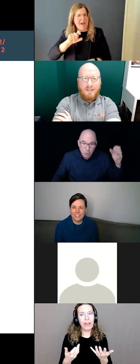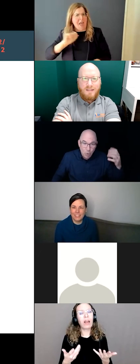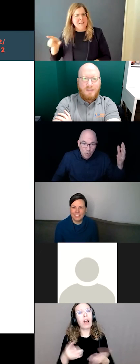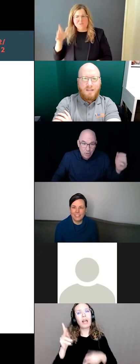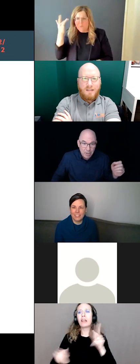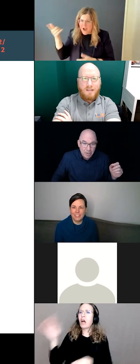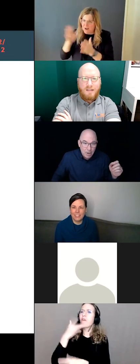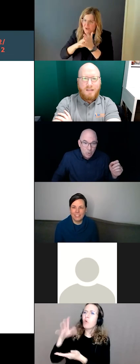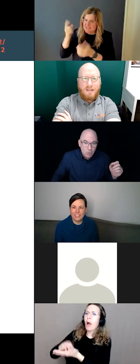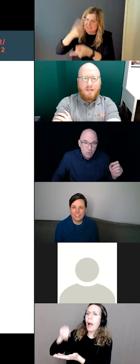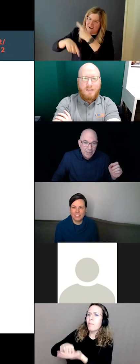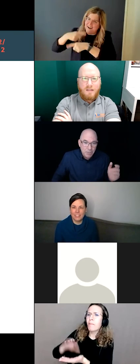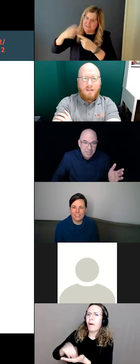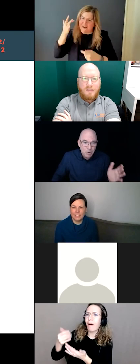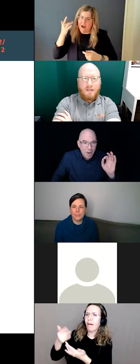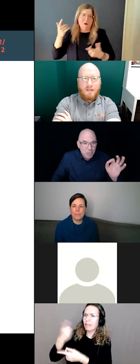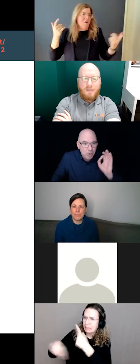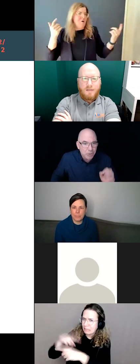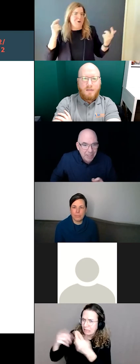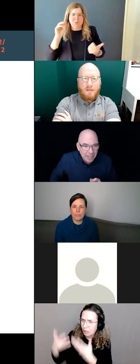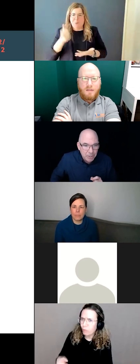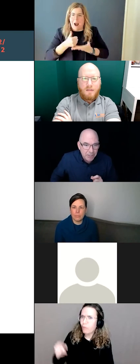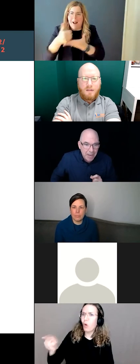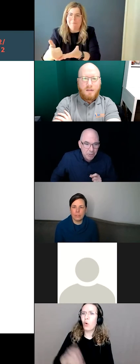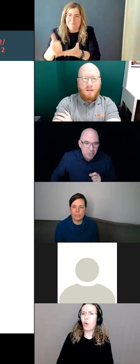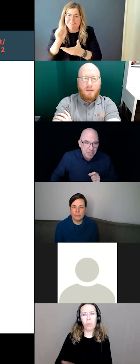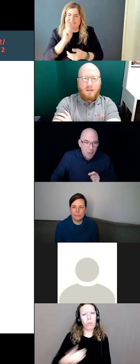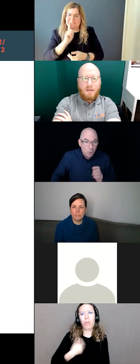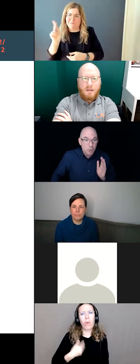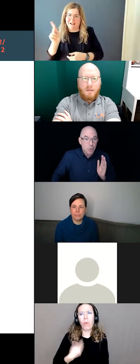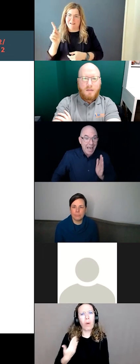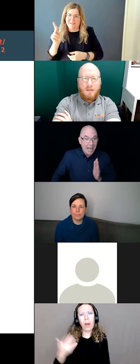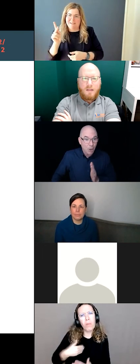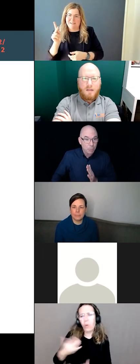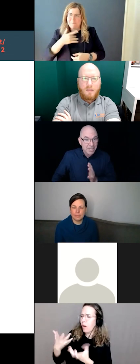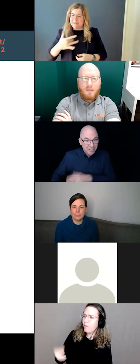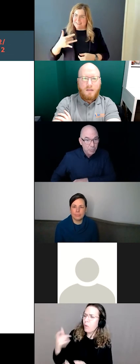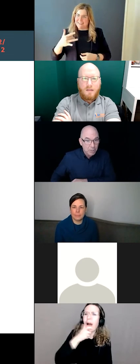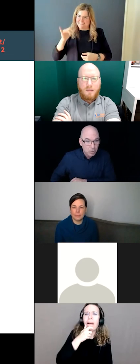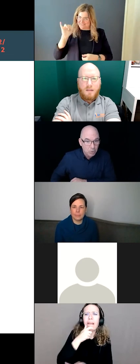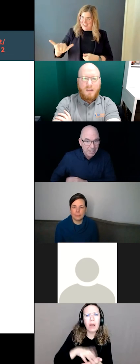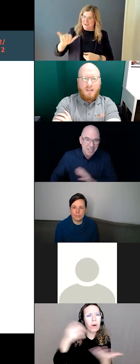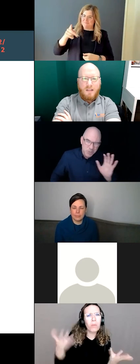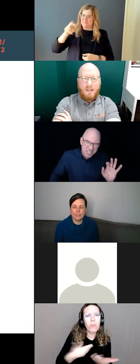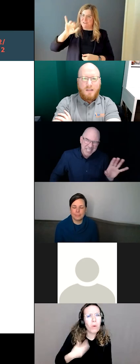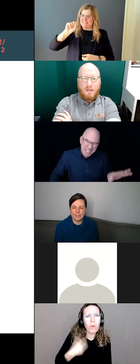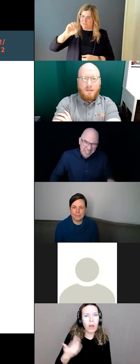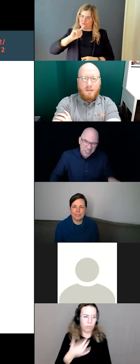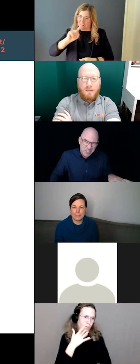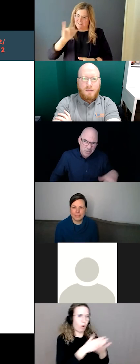langue des signes. Et pourquoi tu veux apprendre l'anglais? Moi, pour pouvoir aider les